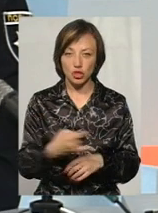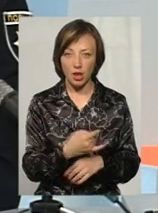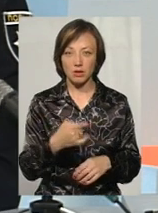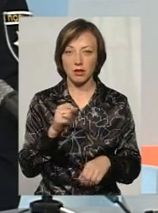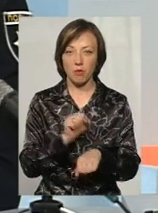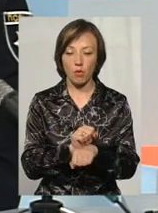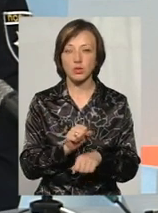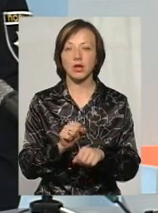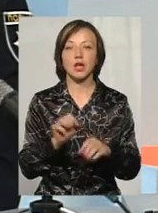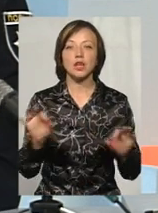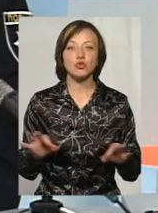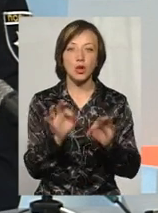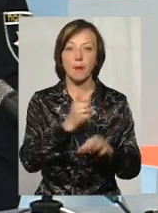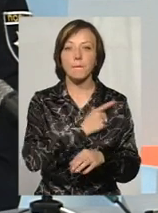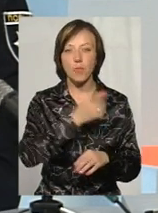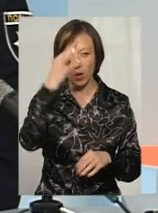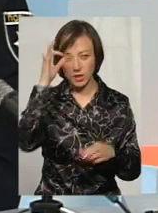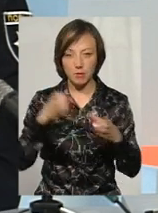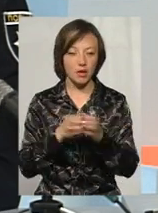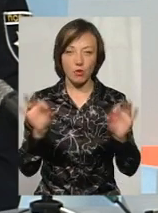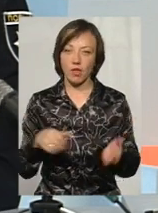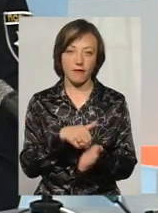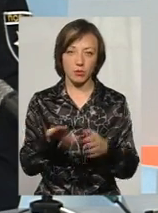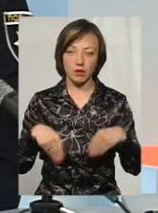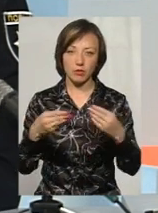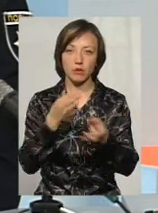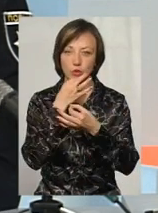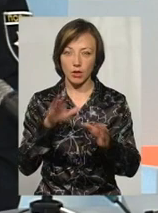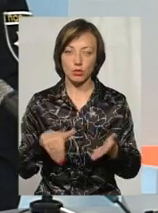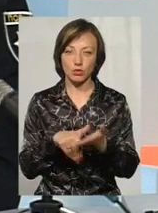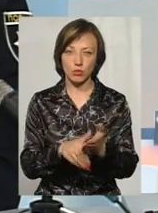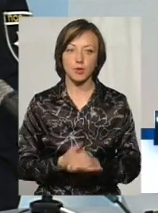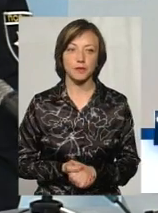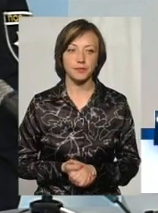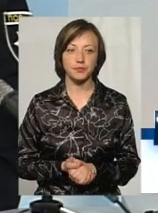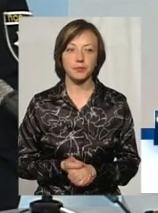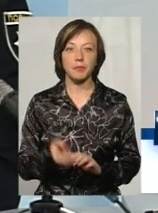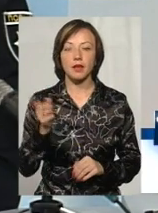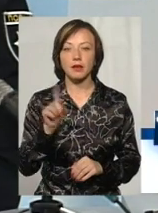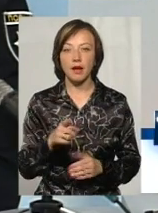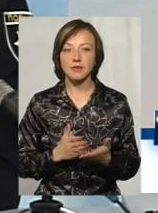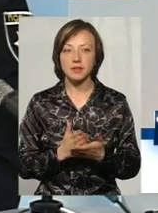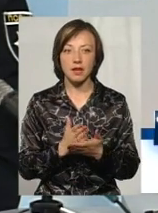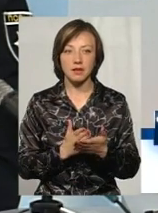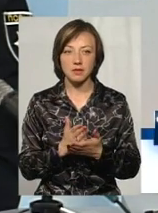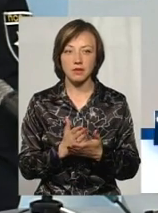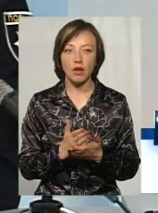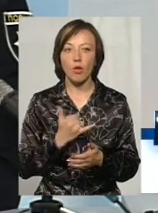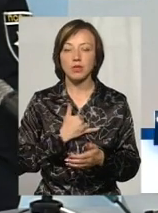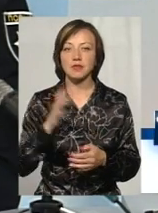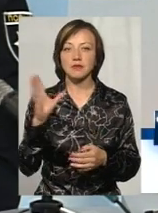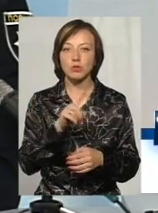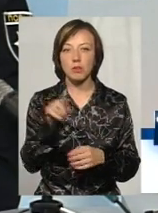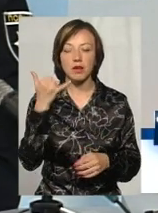що жодний поліцейський екіпаж вам ніколи не відмовить надані вам будь-якої допомоги, будь-якої. Тобто навіть там сервісної, в плані, у нас є всі